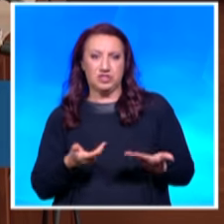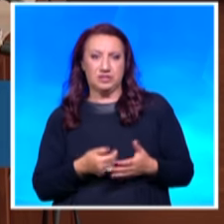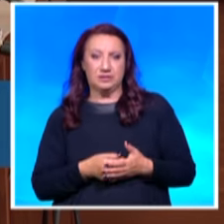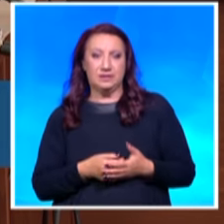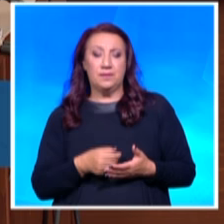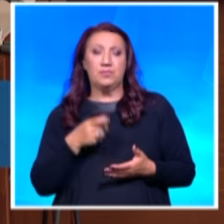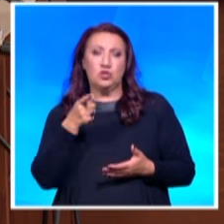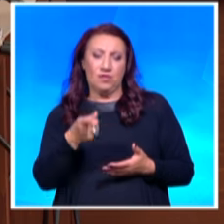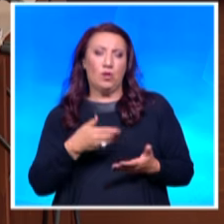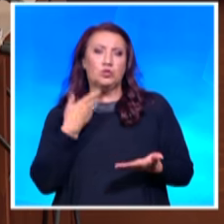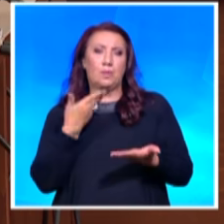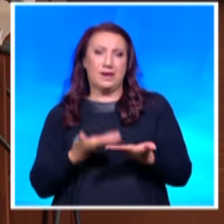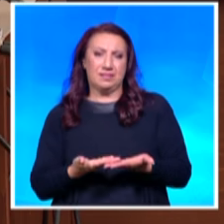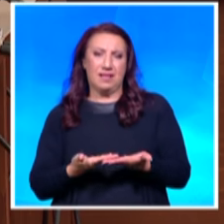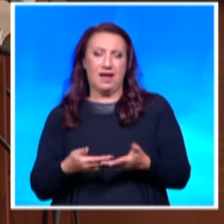като дефиниция,